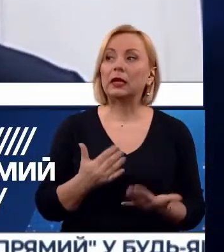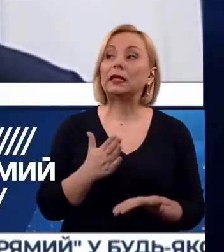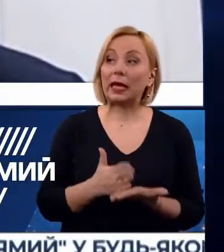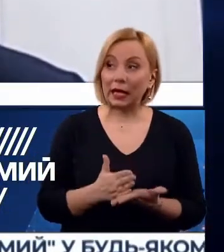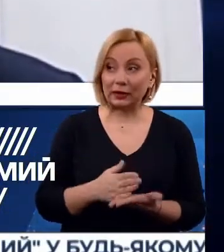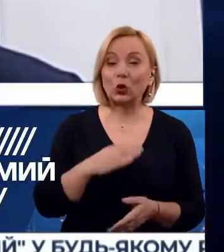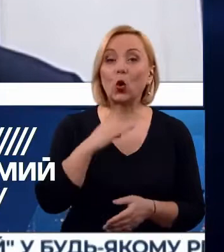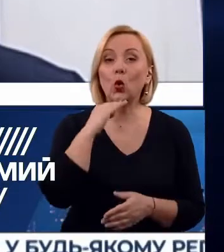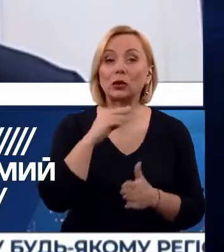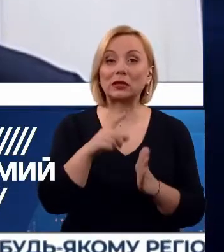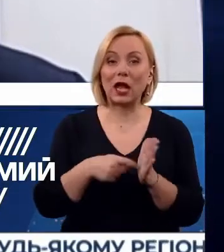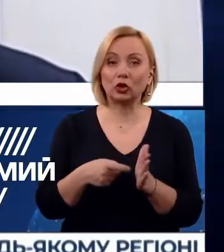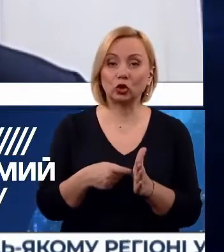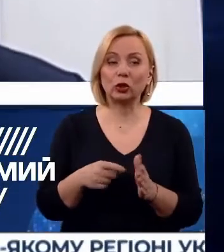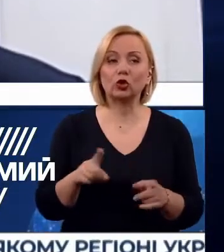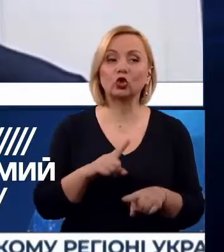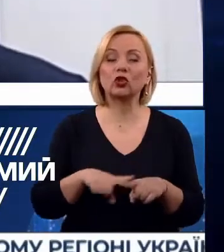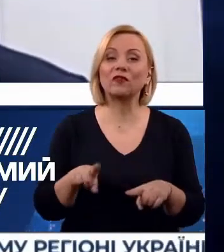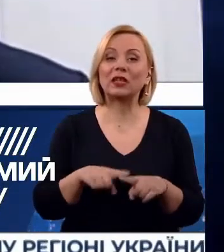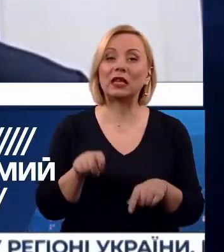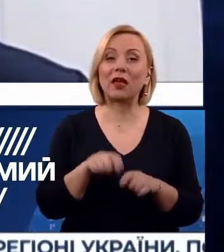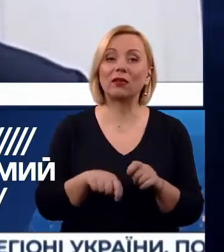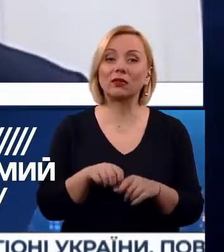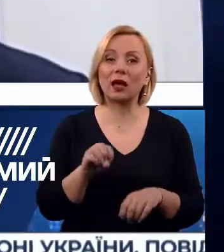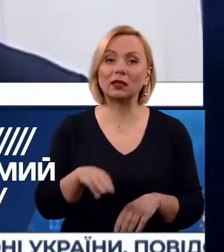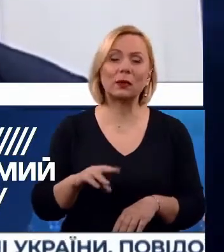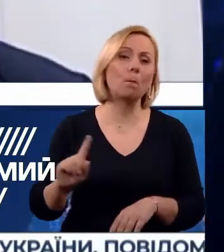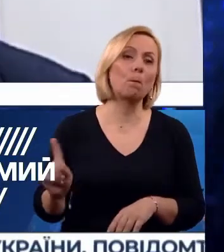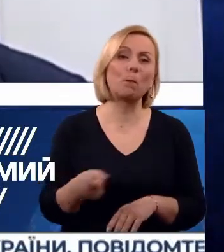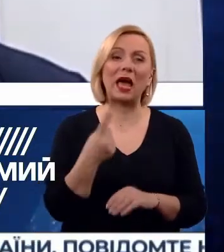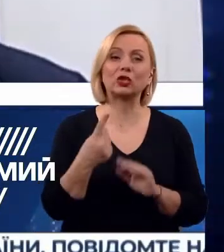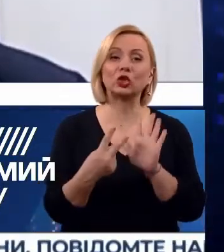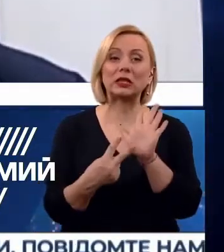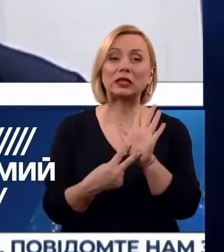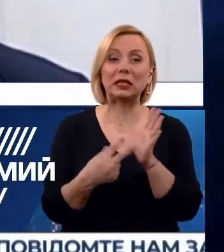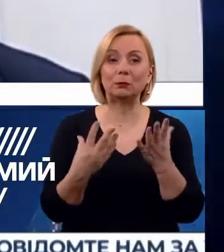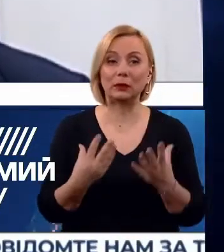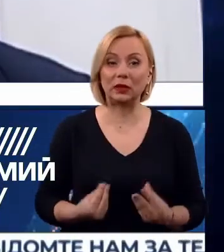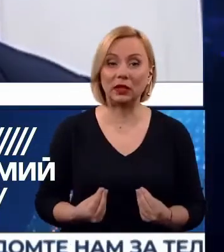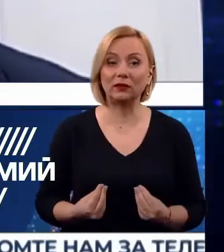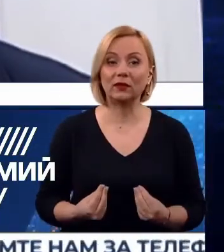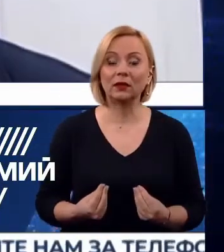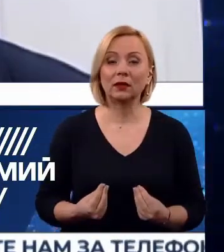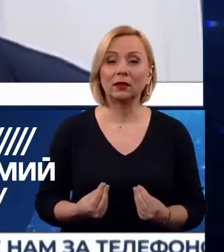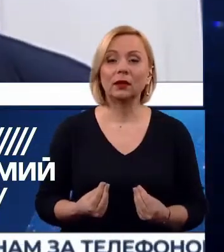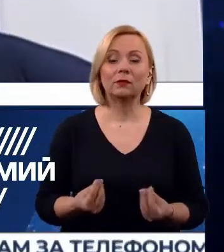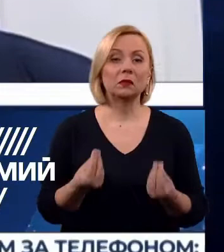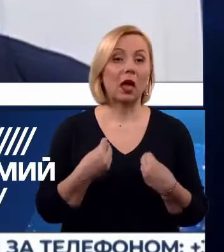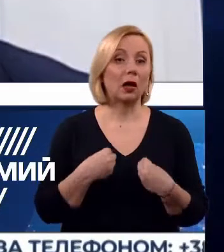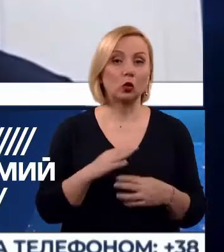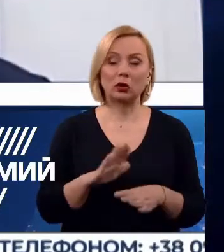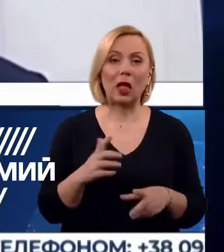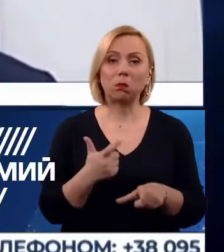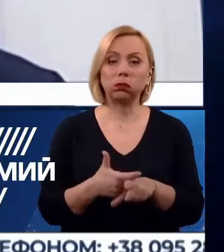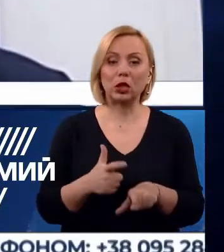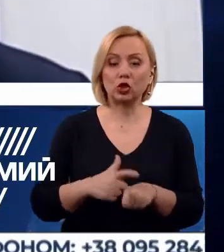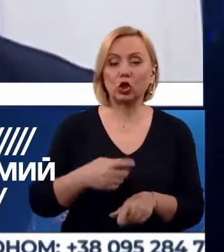що швидкі тести взагалі перші 7 днів від симптомів дають не більше, ніж